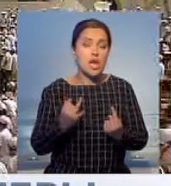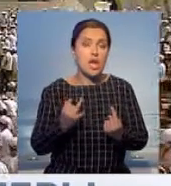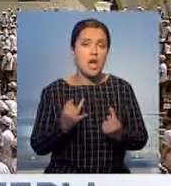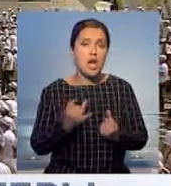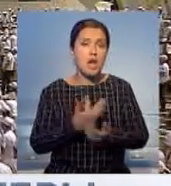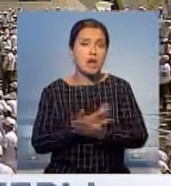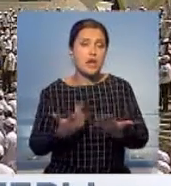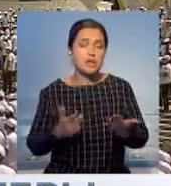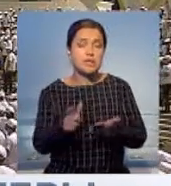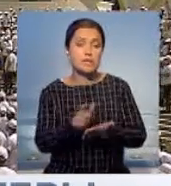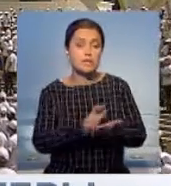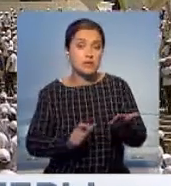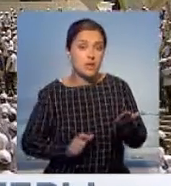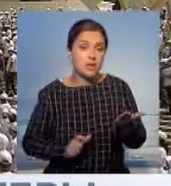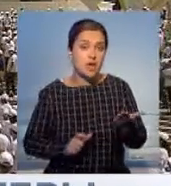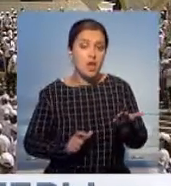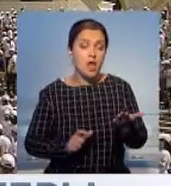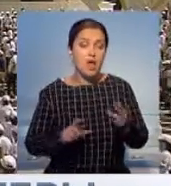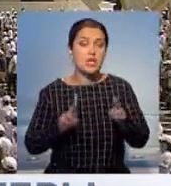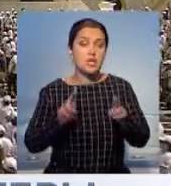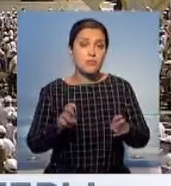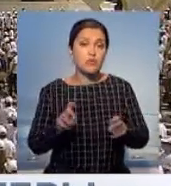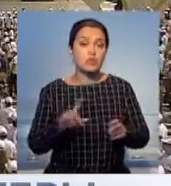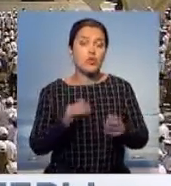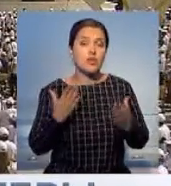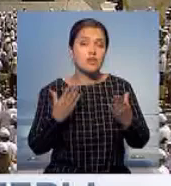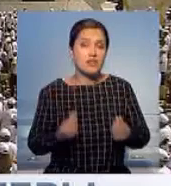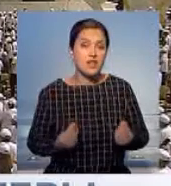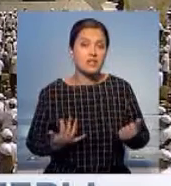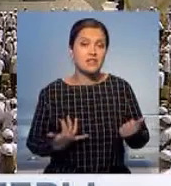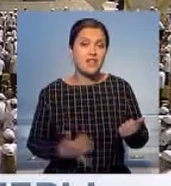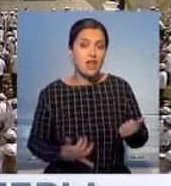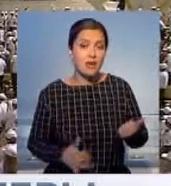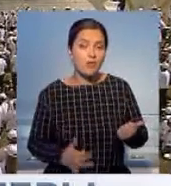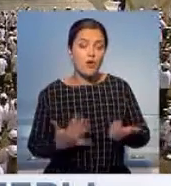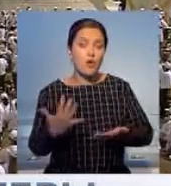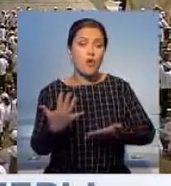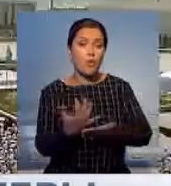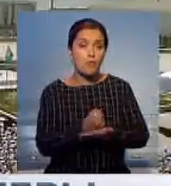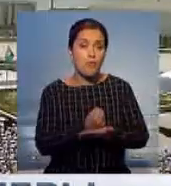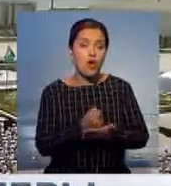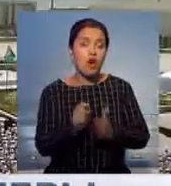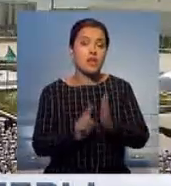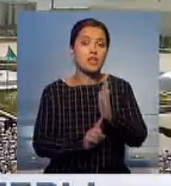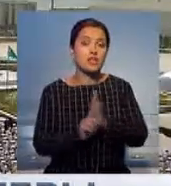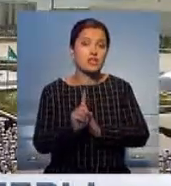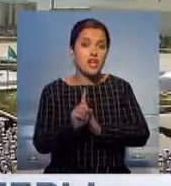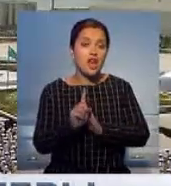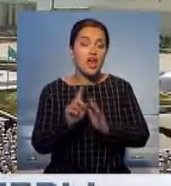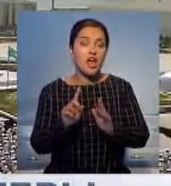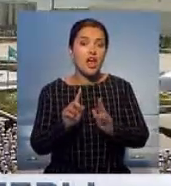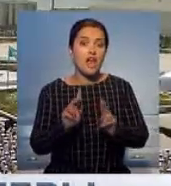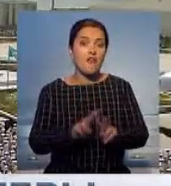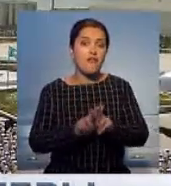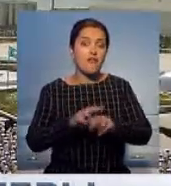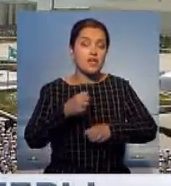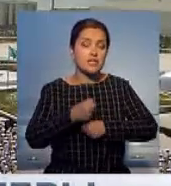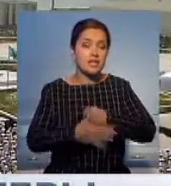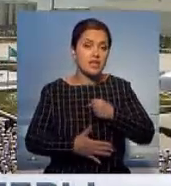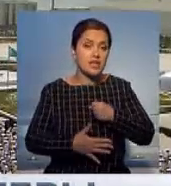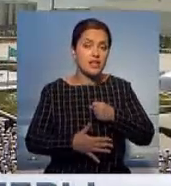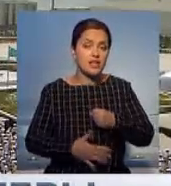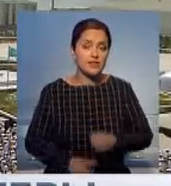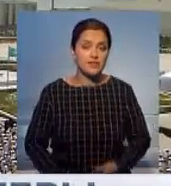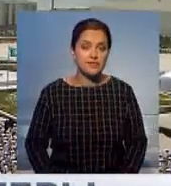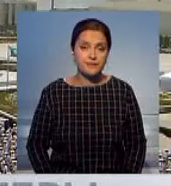сказания. Символично, что Национальный день Дамбры получает свое рождение в Астане, в сердце независимого